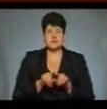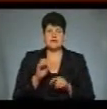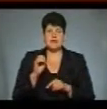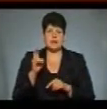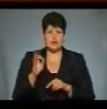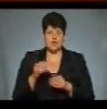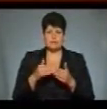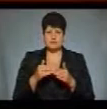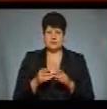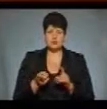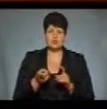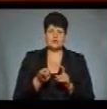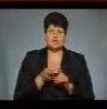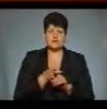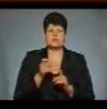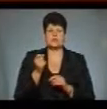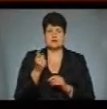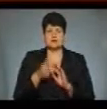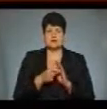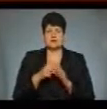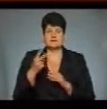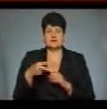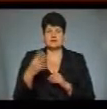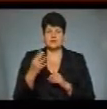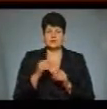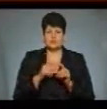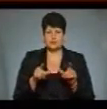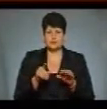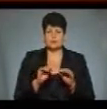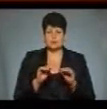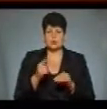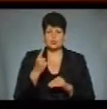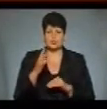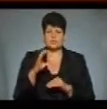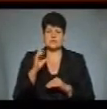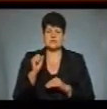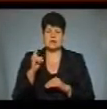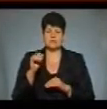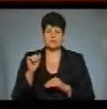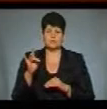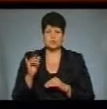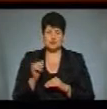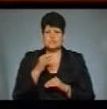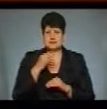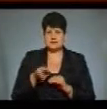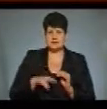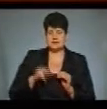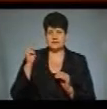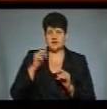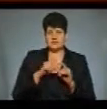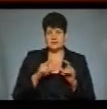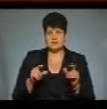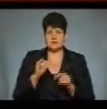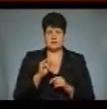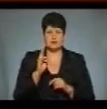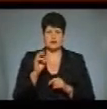ековипускного долучилися 11-класники 24-ї школи. Вони висадили 1 сакуру, розповів директор навчального закладу Ігор